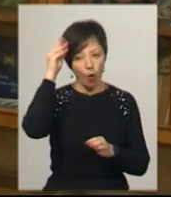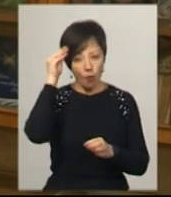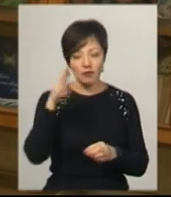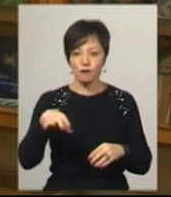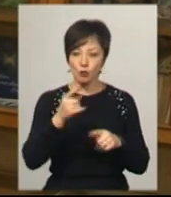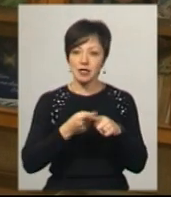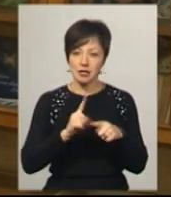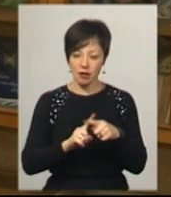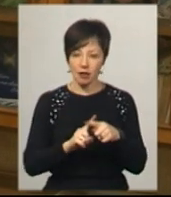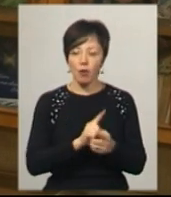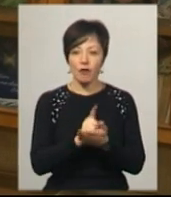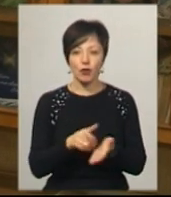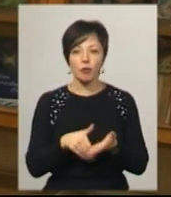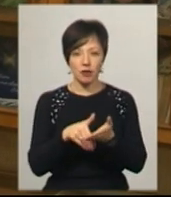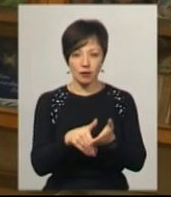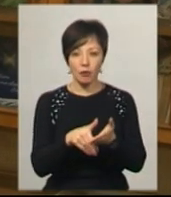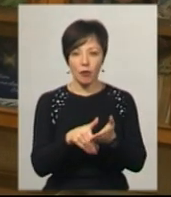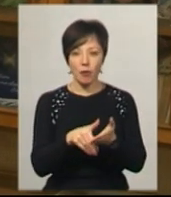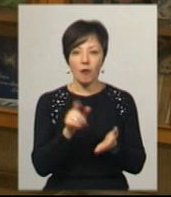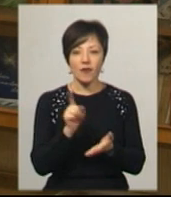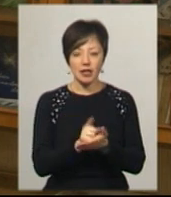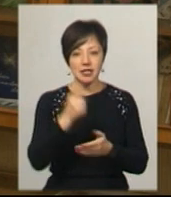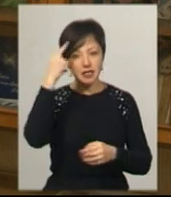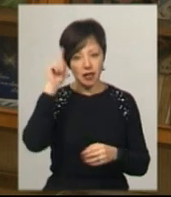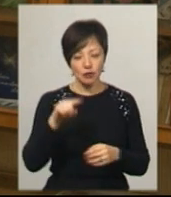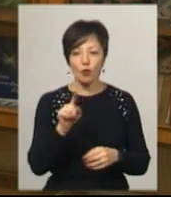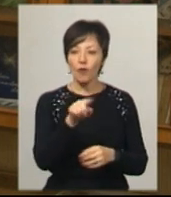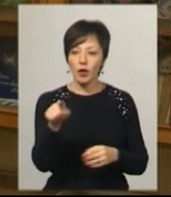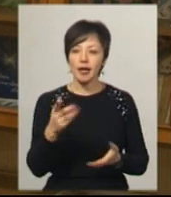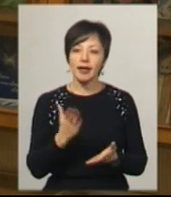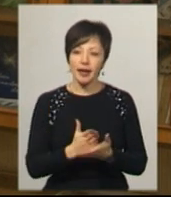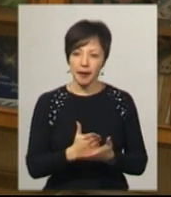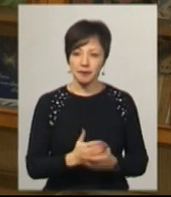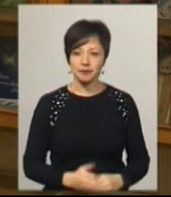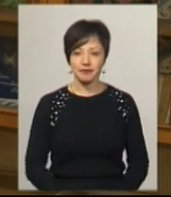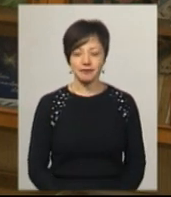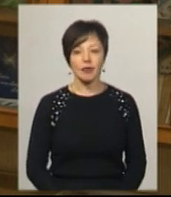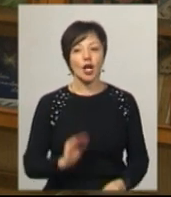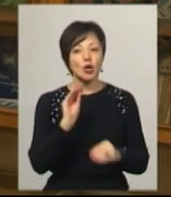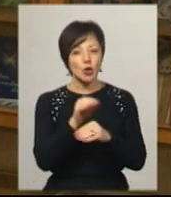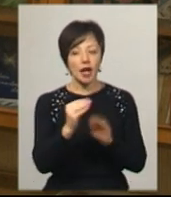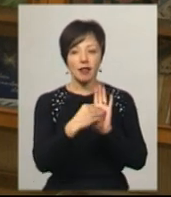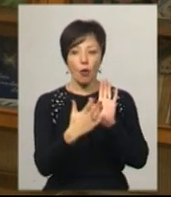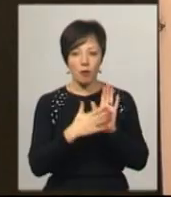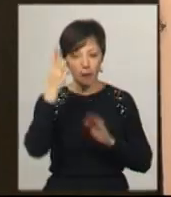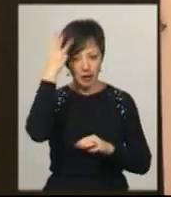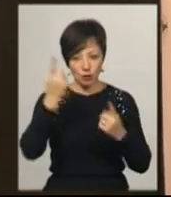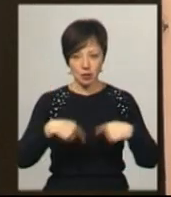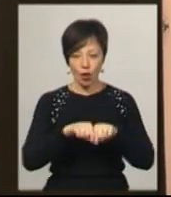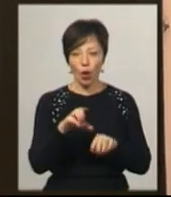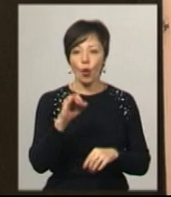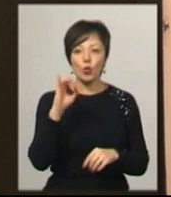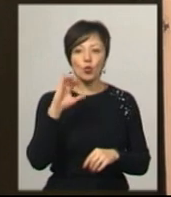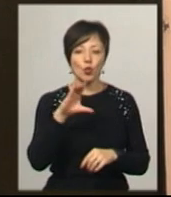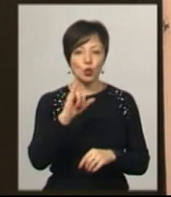всьому це, повинні їм допомагати, повинні знати, що вони є. Людмила Білик додає, на обліку хмельницької організації УТО